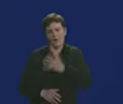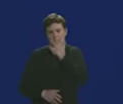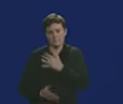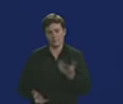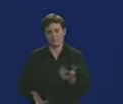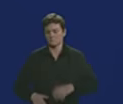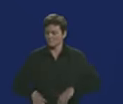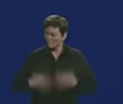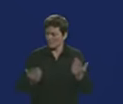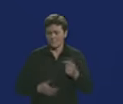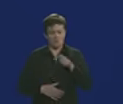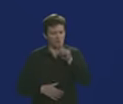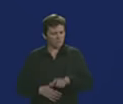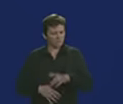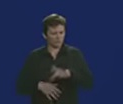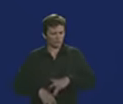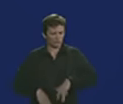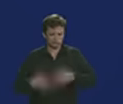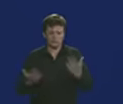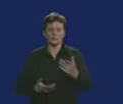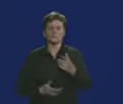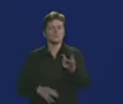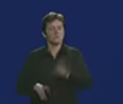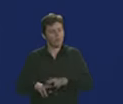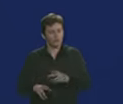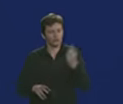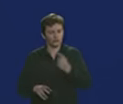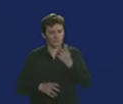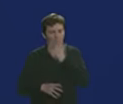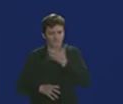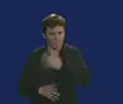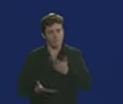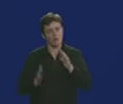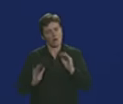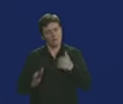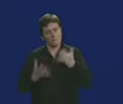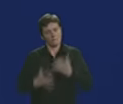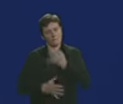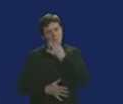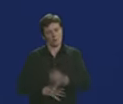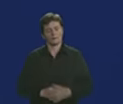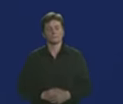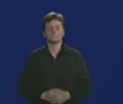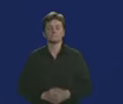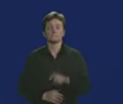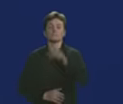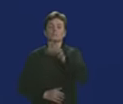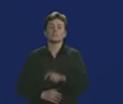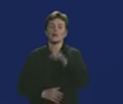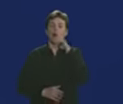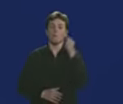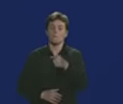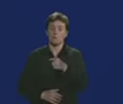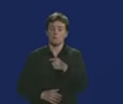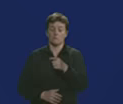Quel que soit ce qu'a fait cet homme, la mort est toujours un drame. Mais je veux quand même dire une chose. Cet homme avait